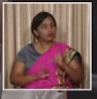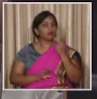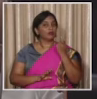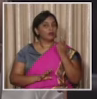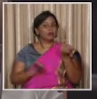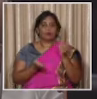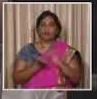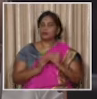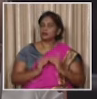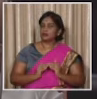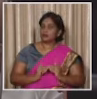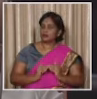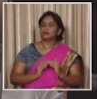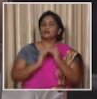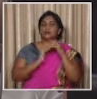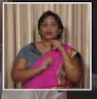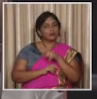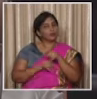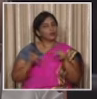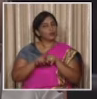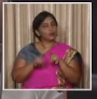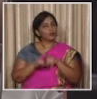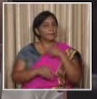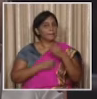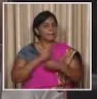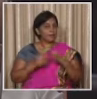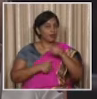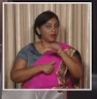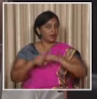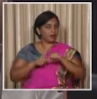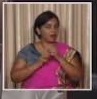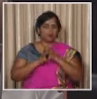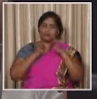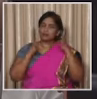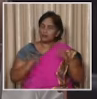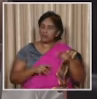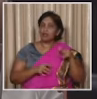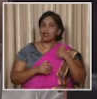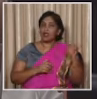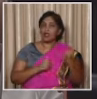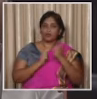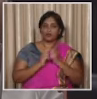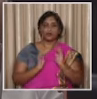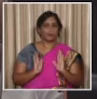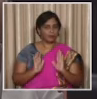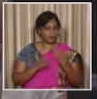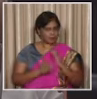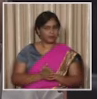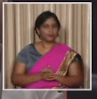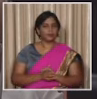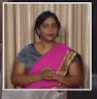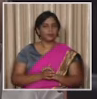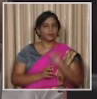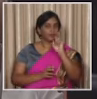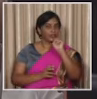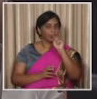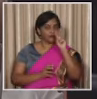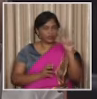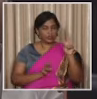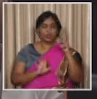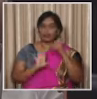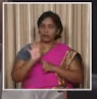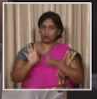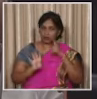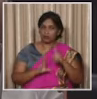ආර්ථික යළි පිබිදීම එමත් සමග ව්‍යාපාරික ආයතන ගණනාවක් අලුතෙන් ආරම්භ වුණා. 2022